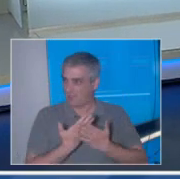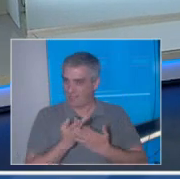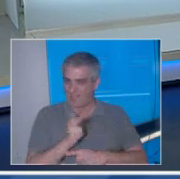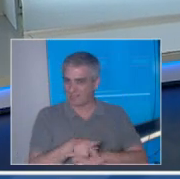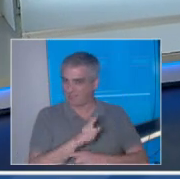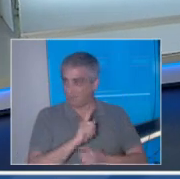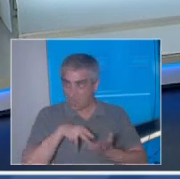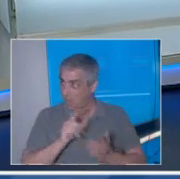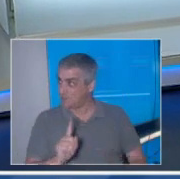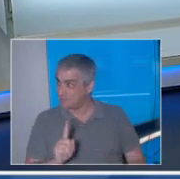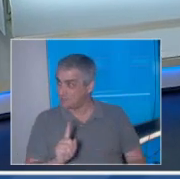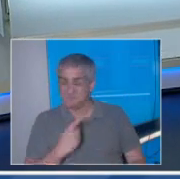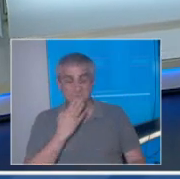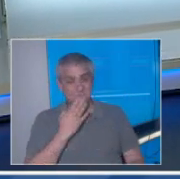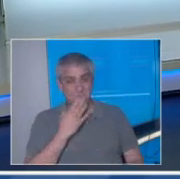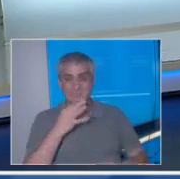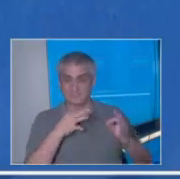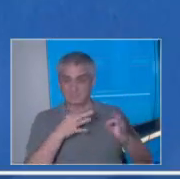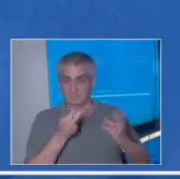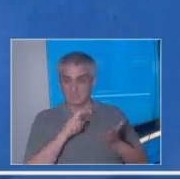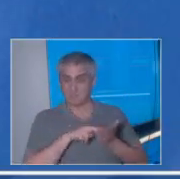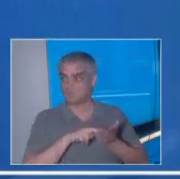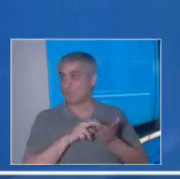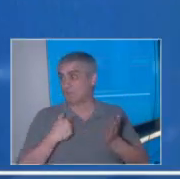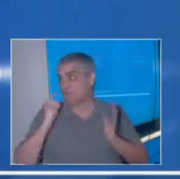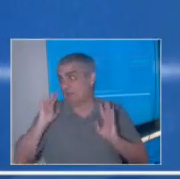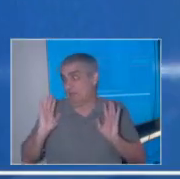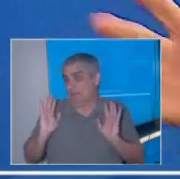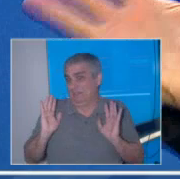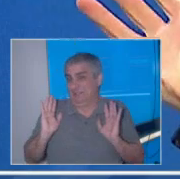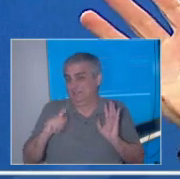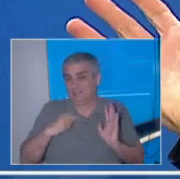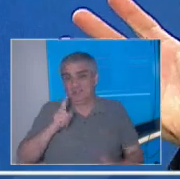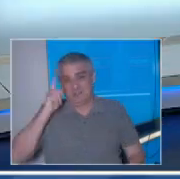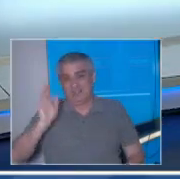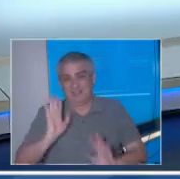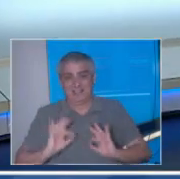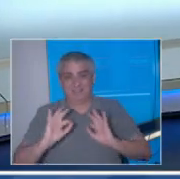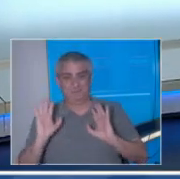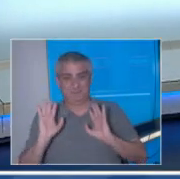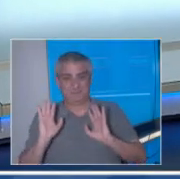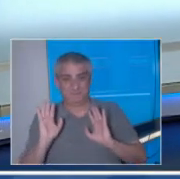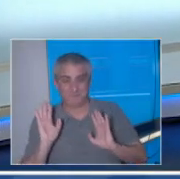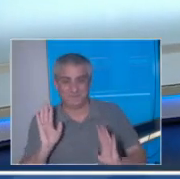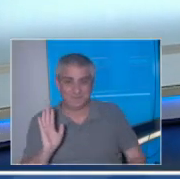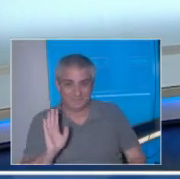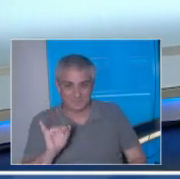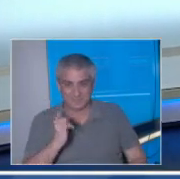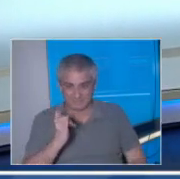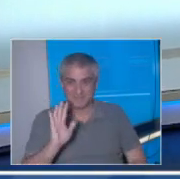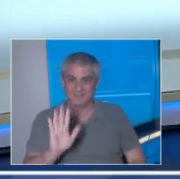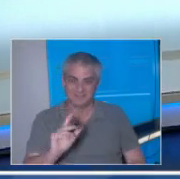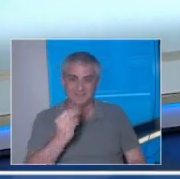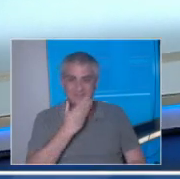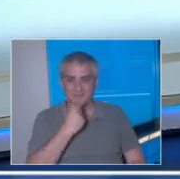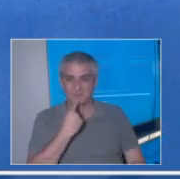לא עומדים בהתגדל? תגיד לי, ספרדים עומדים בהתגדל? למושג. שלא אצטרך לדעת אף פעם. לא יודע. כן, א', יפה,